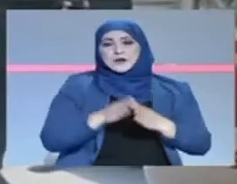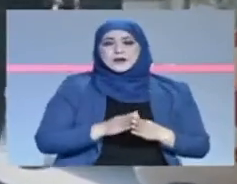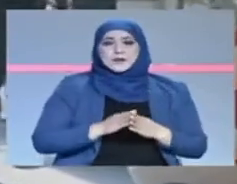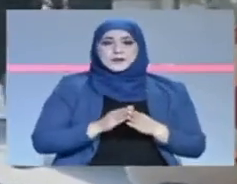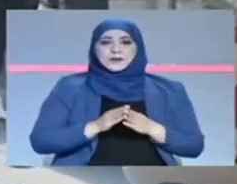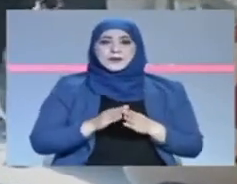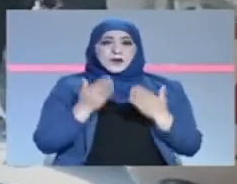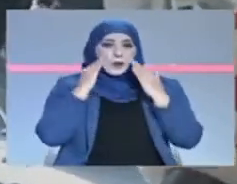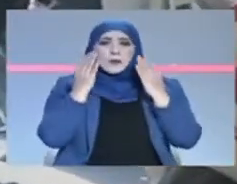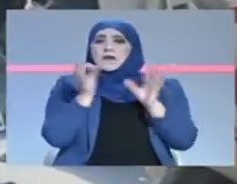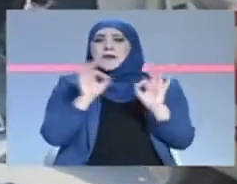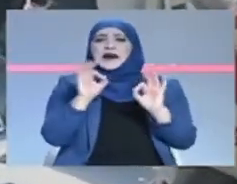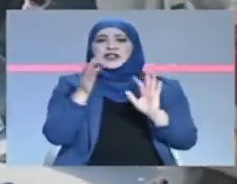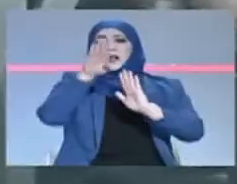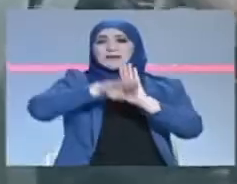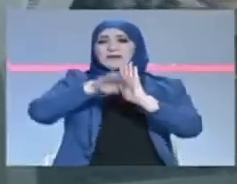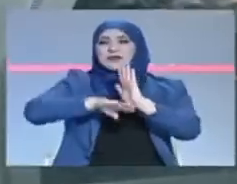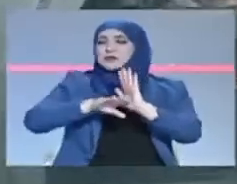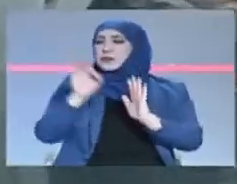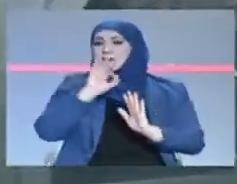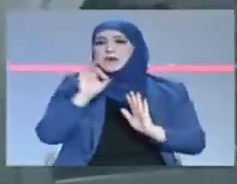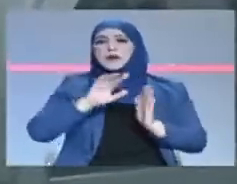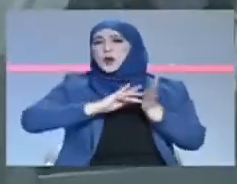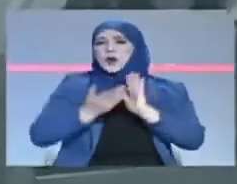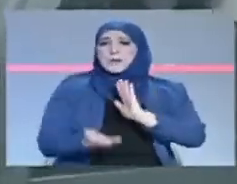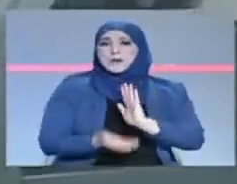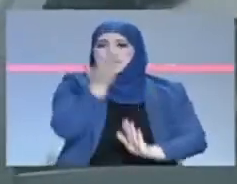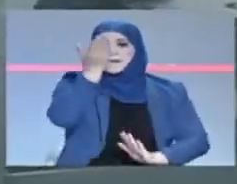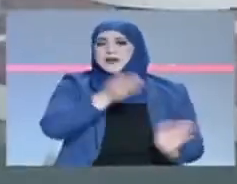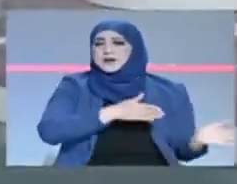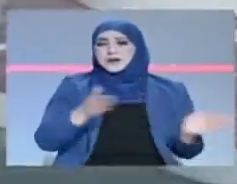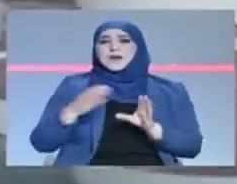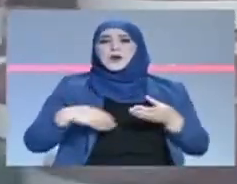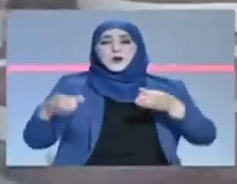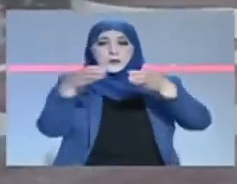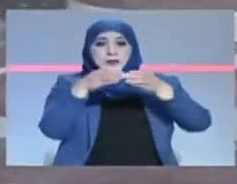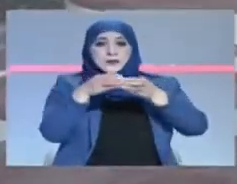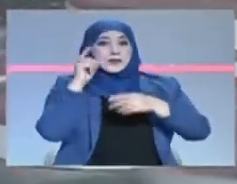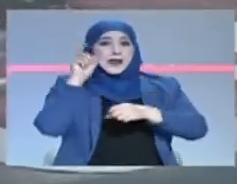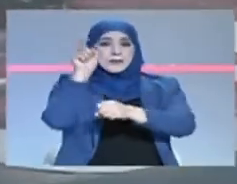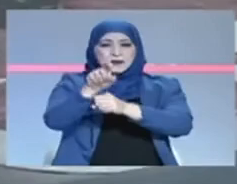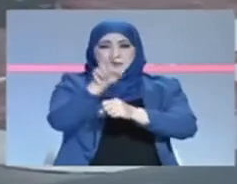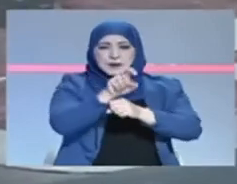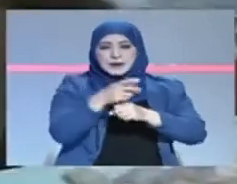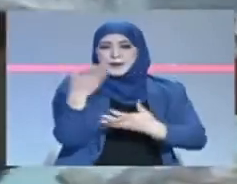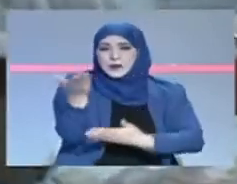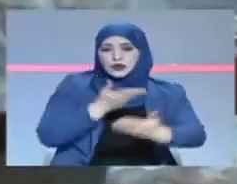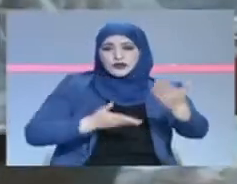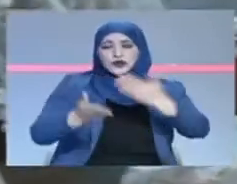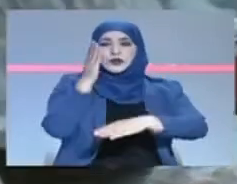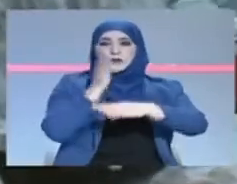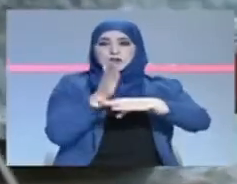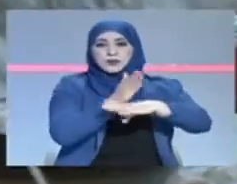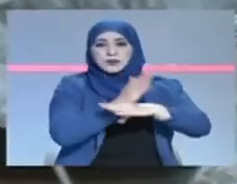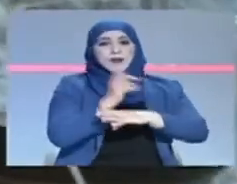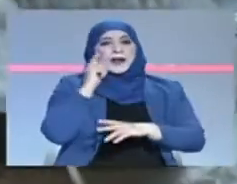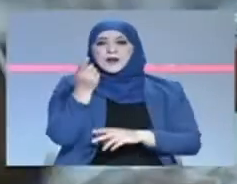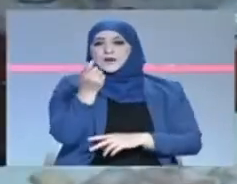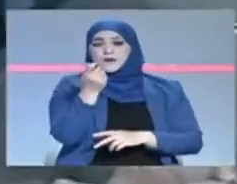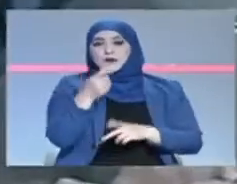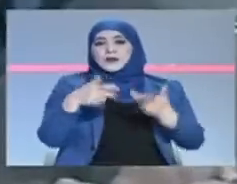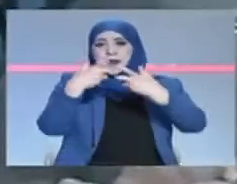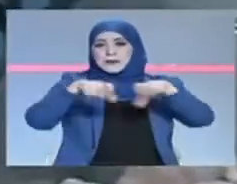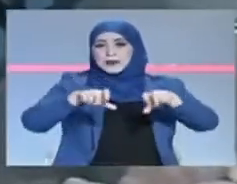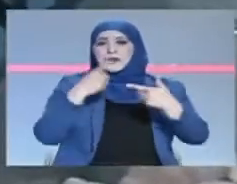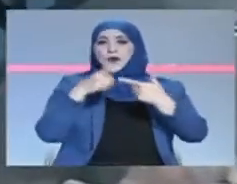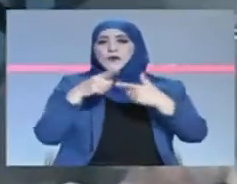شنو قاد رخيص وحتى ما قاد رخيص. فيما أوضح رئيس الغرفة الوطنية للمذابح وتحويل اللحوم أن أثمان البيض ولحوم